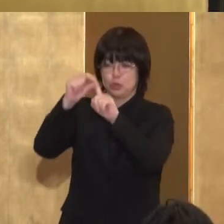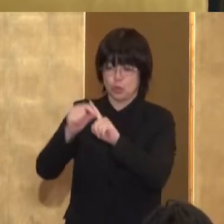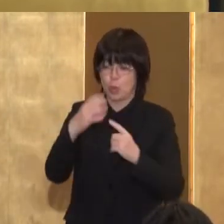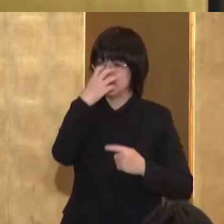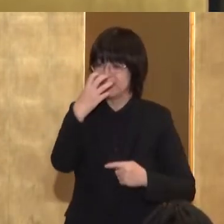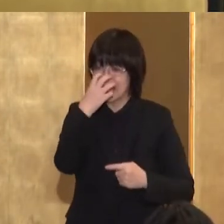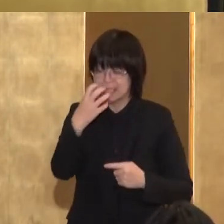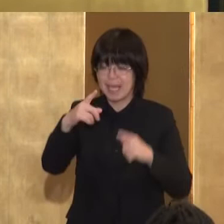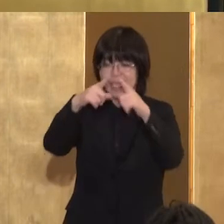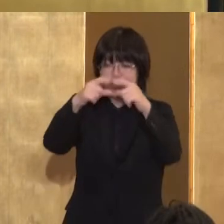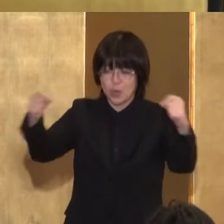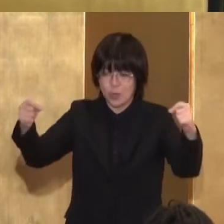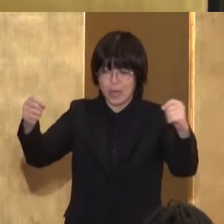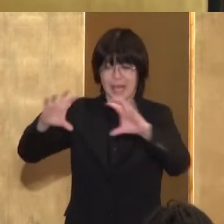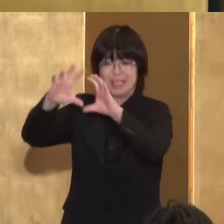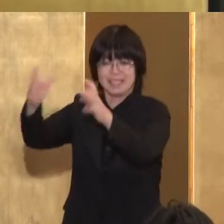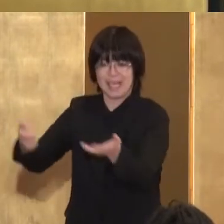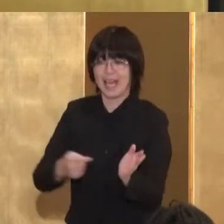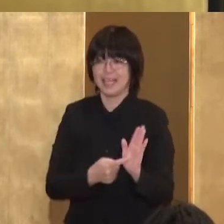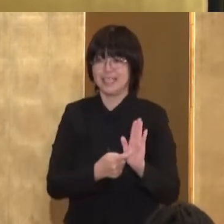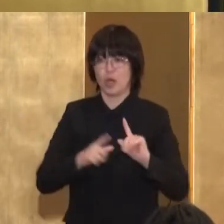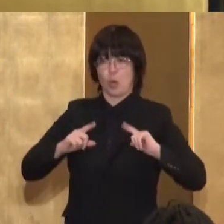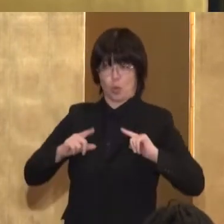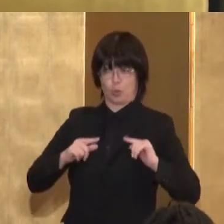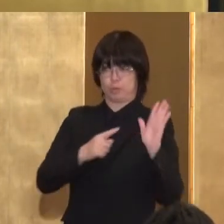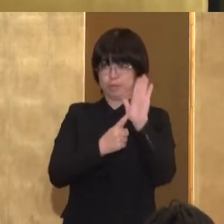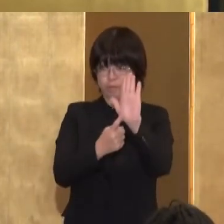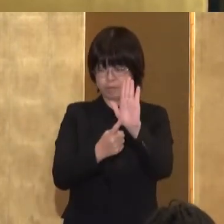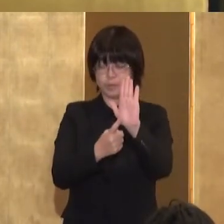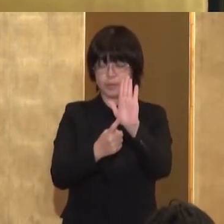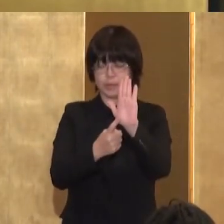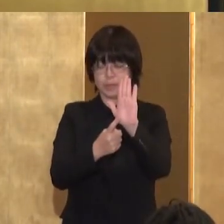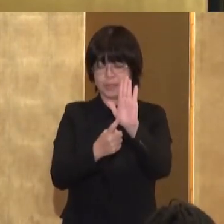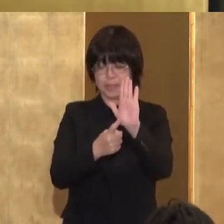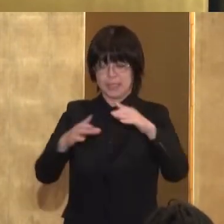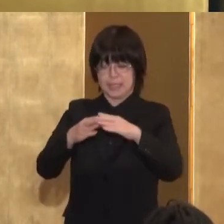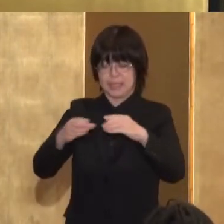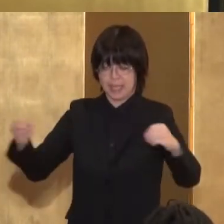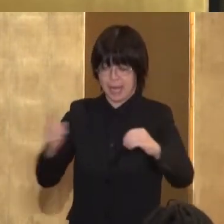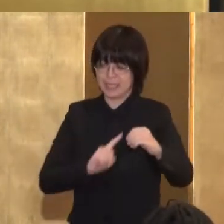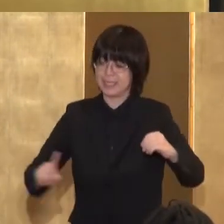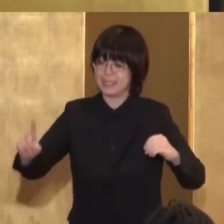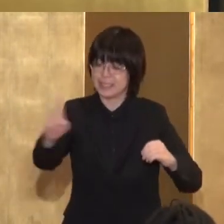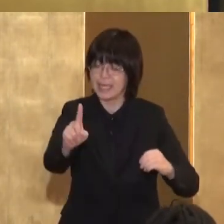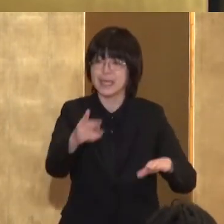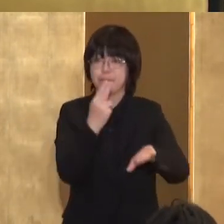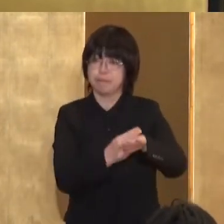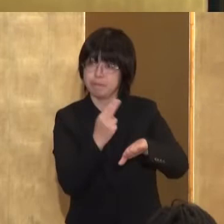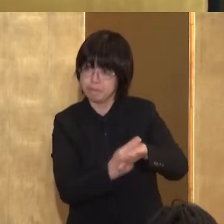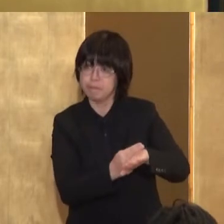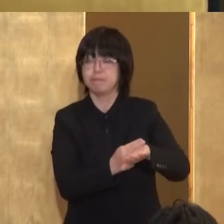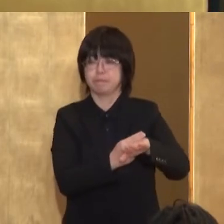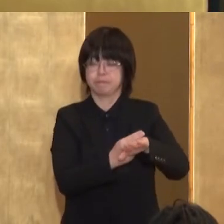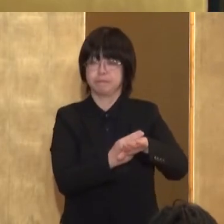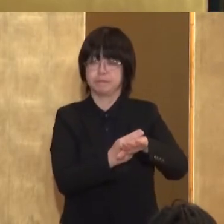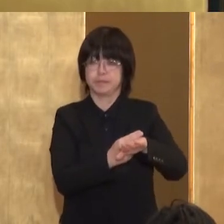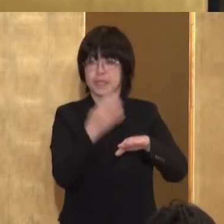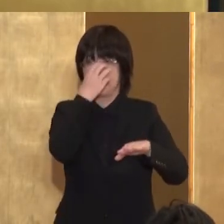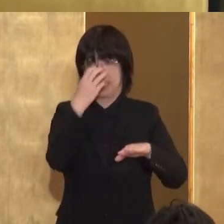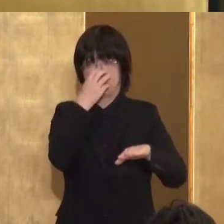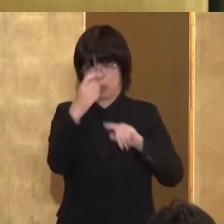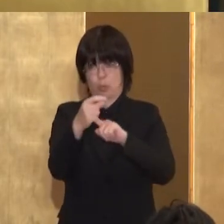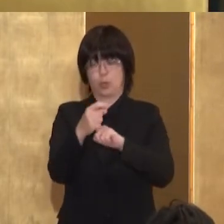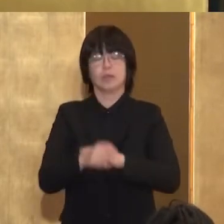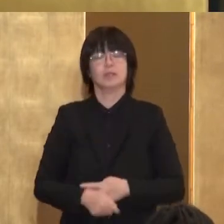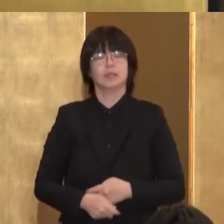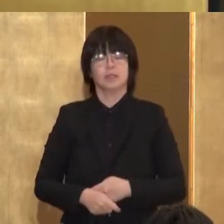は、日本が世界に誇る世界最先端の鉄道技術であり、ま